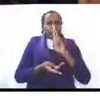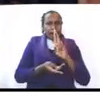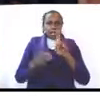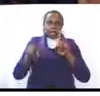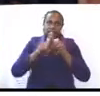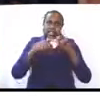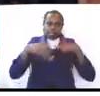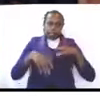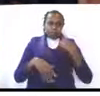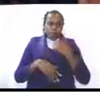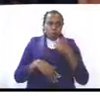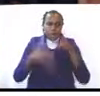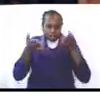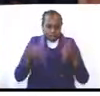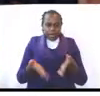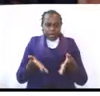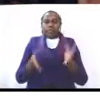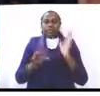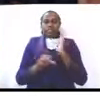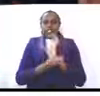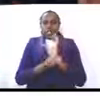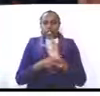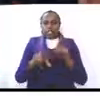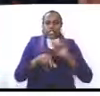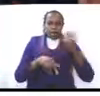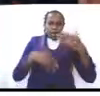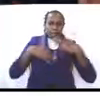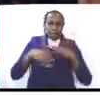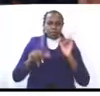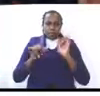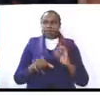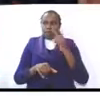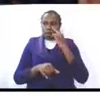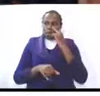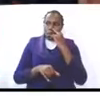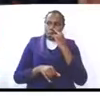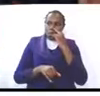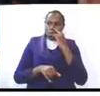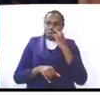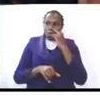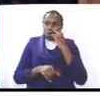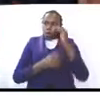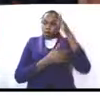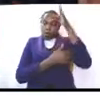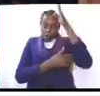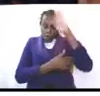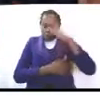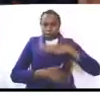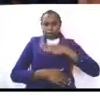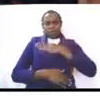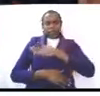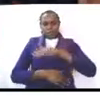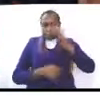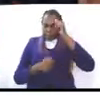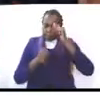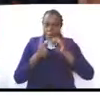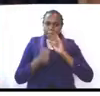wale ambao wako mahala hapa tunakuabudu, na wale ambao wako manyumbani kwao. Baba twakusihi